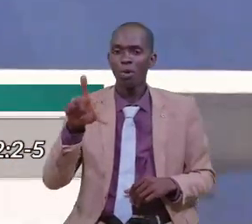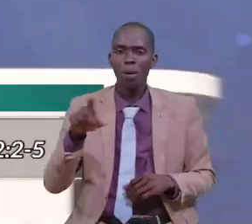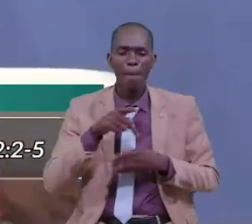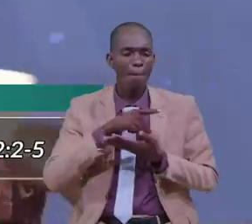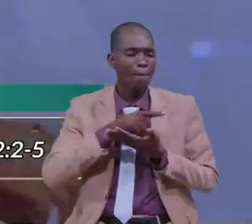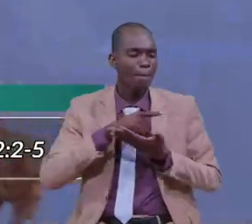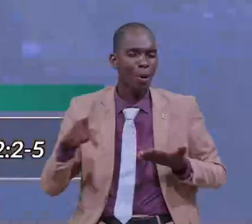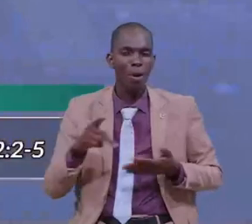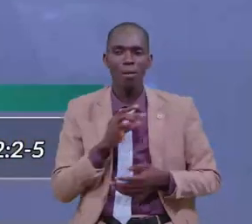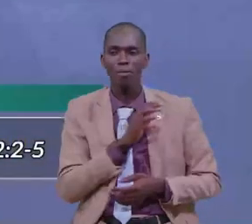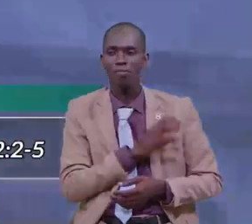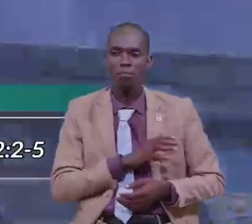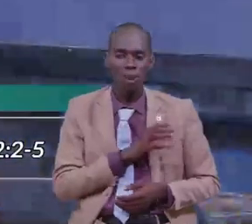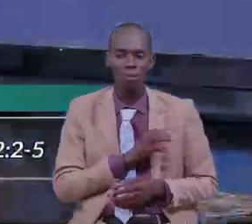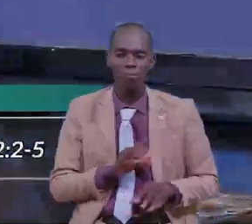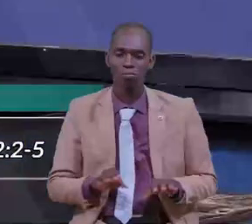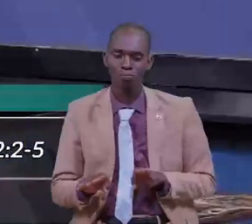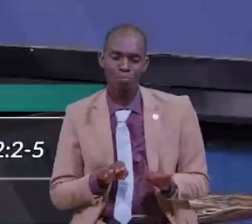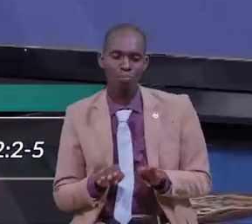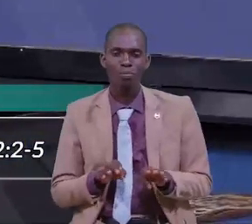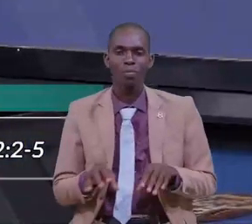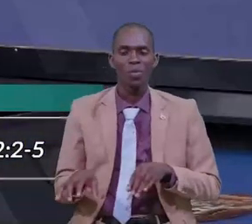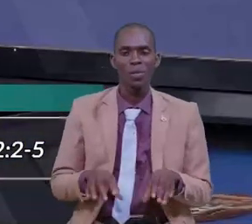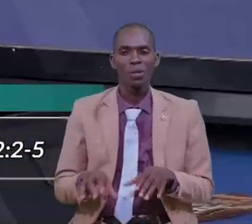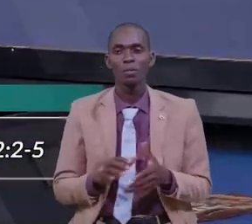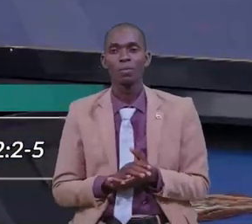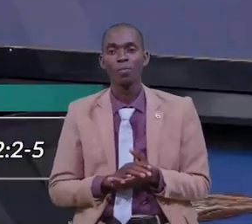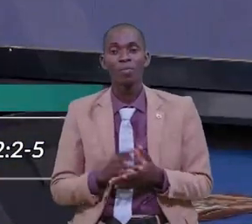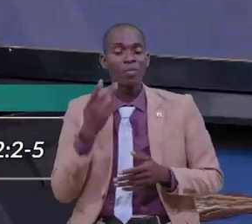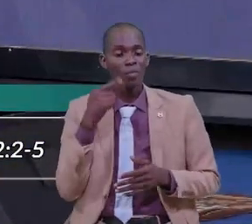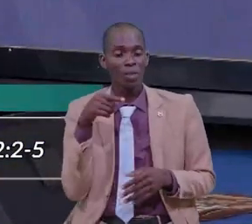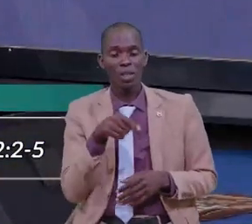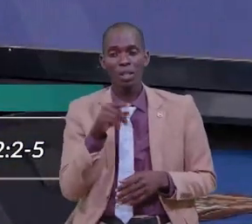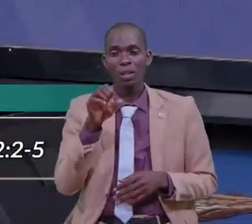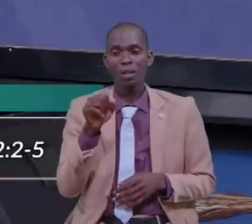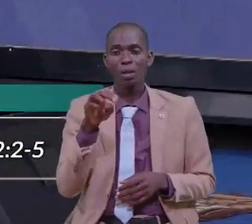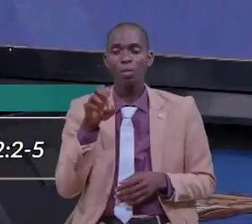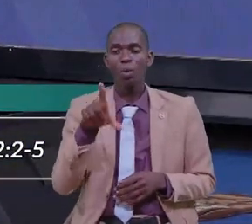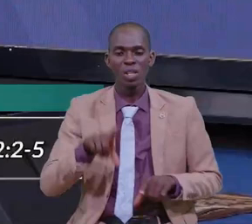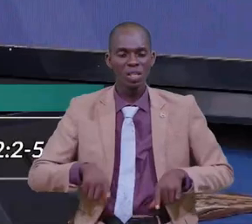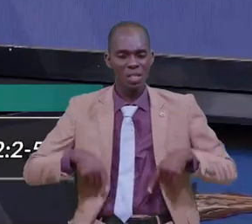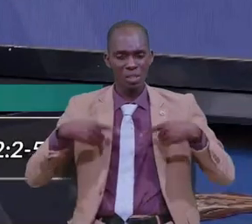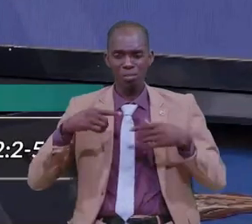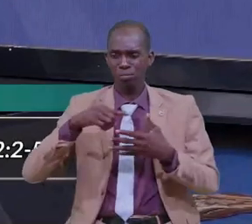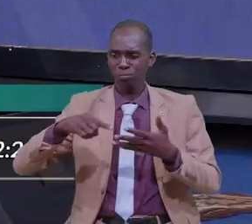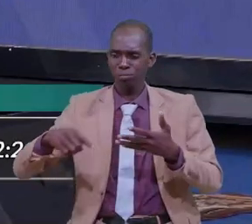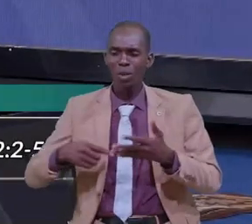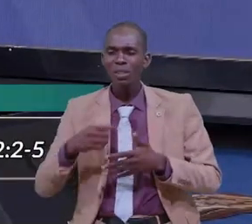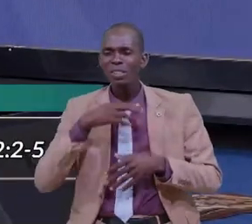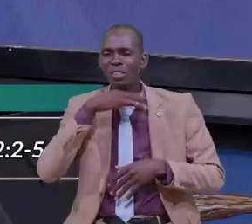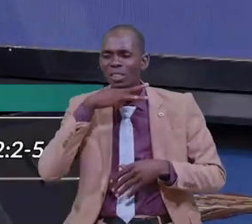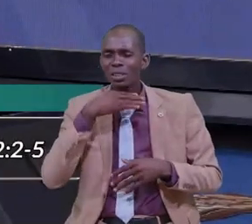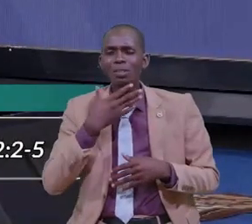Samuel? Il a vécu au milieu de la corruption, du mal, de la vie pécheresse. Mais il a pris la